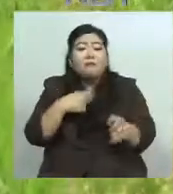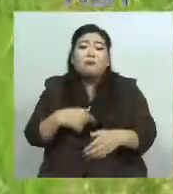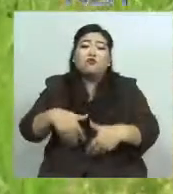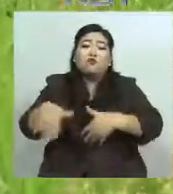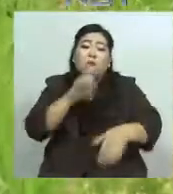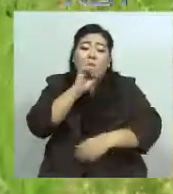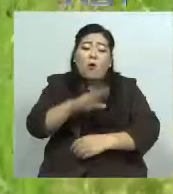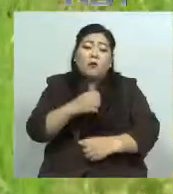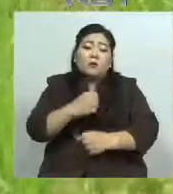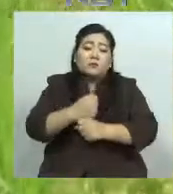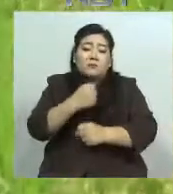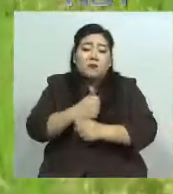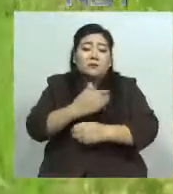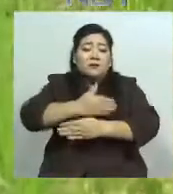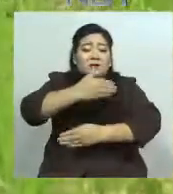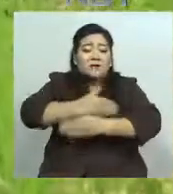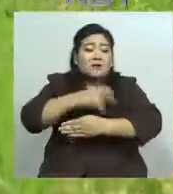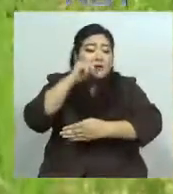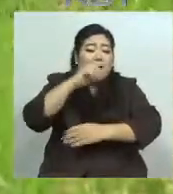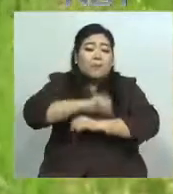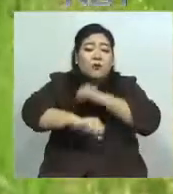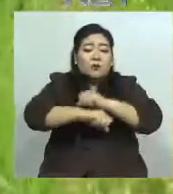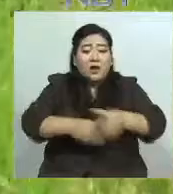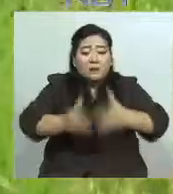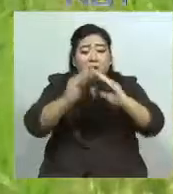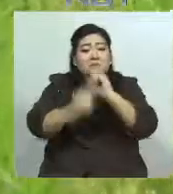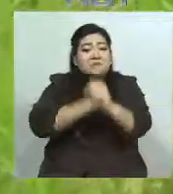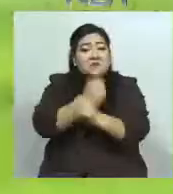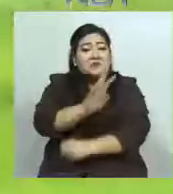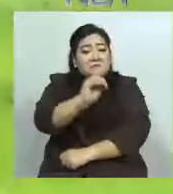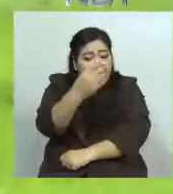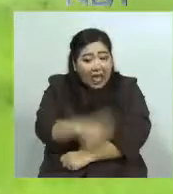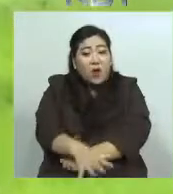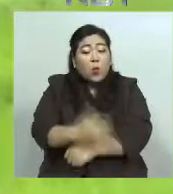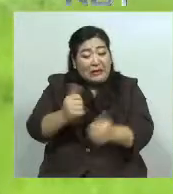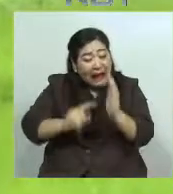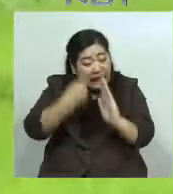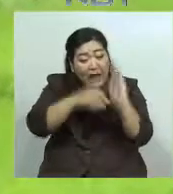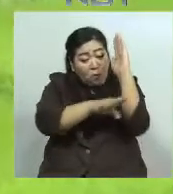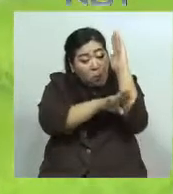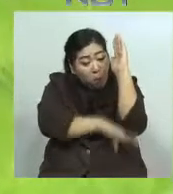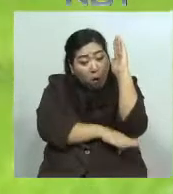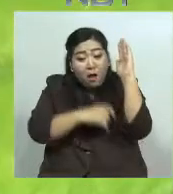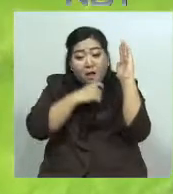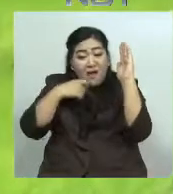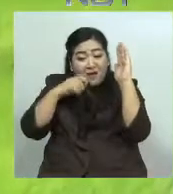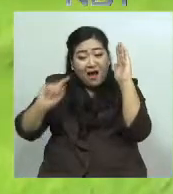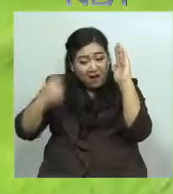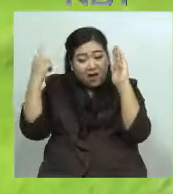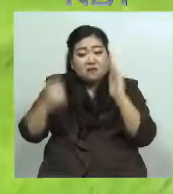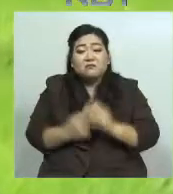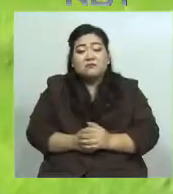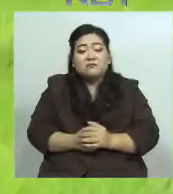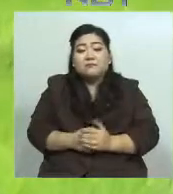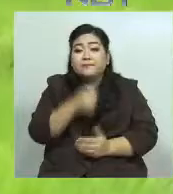ก่อสร้างอ่างเก็บน้ำมากว่า40ปีเพิ่งเคยเห็นระดับน้ำลดต่ำลงขนาดนี้ฟังเสียงชาวบ้